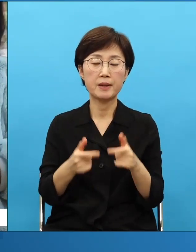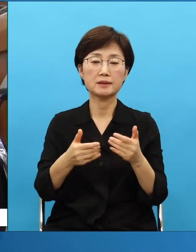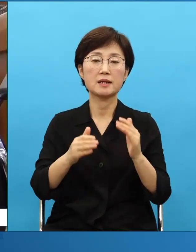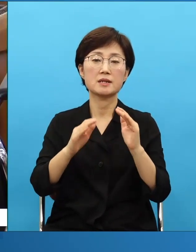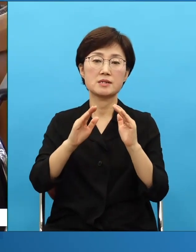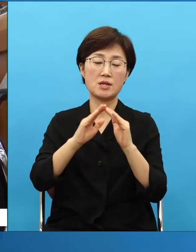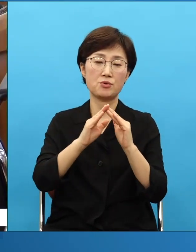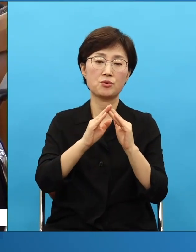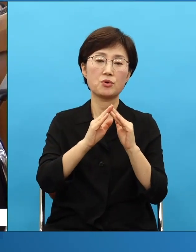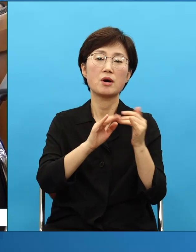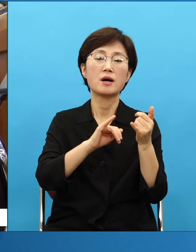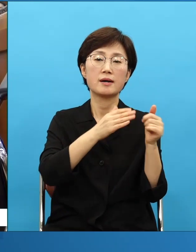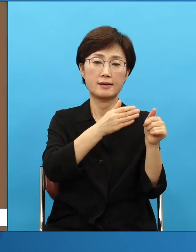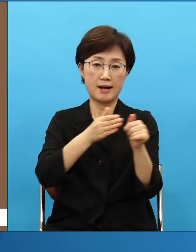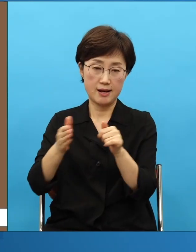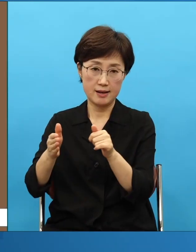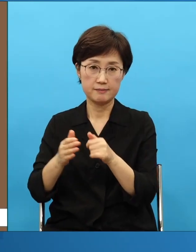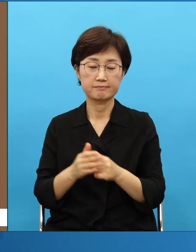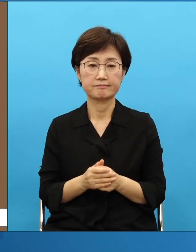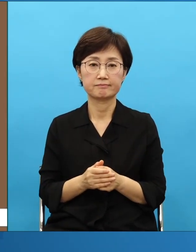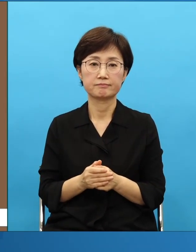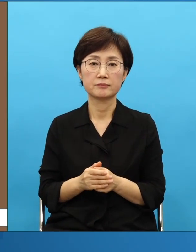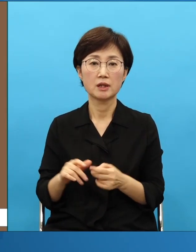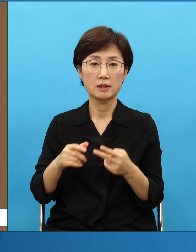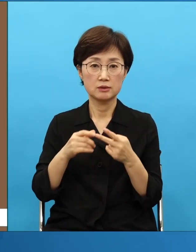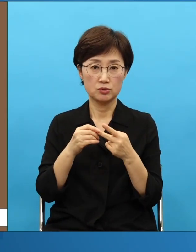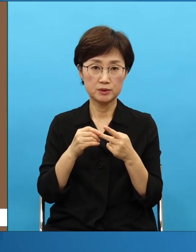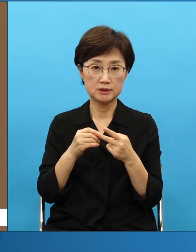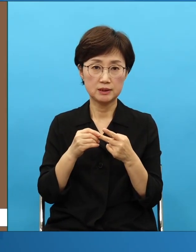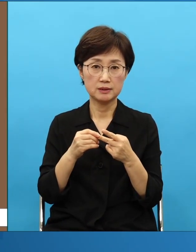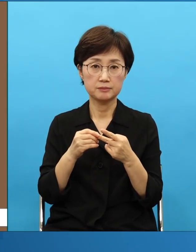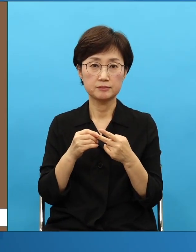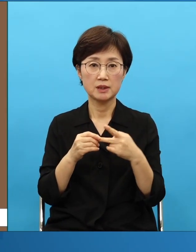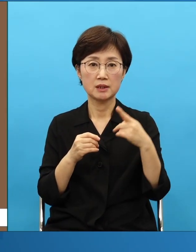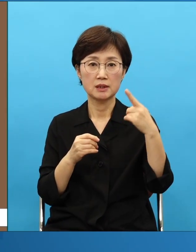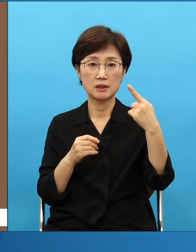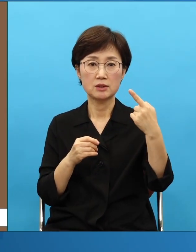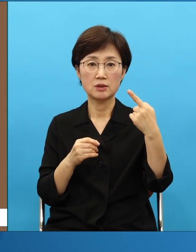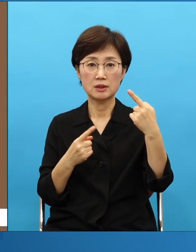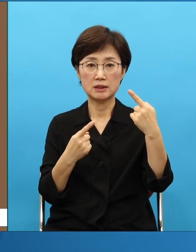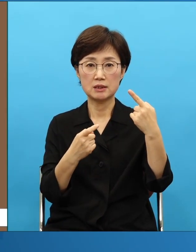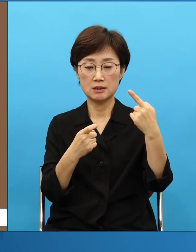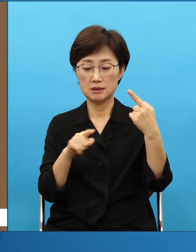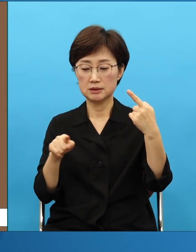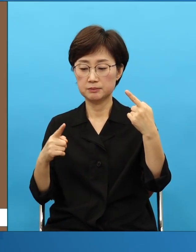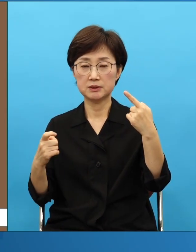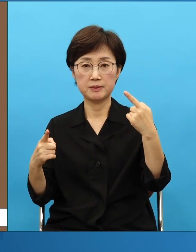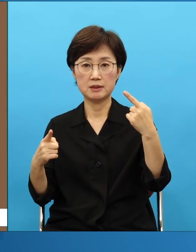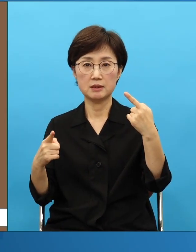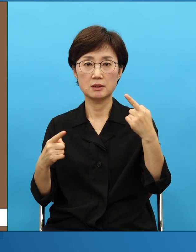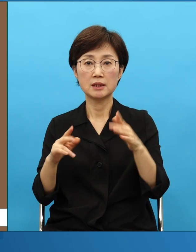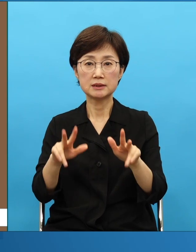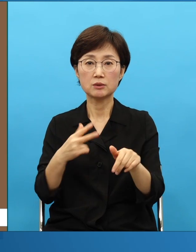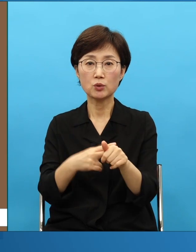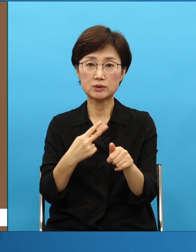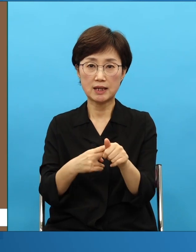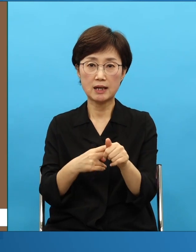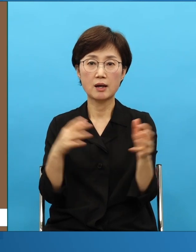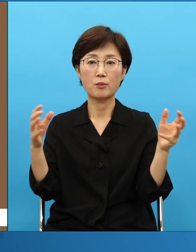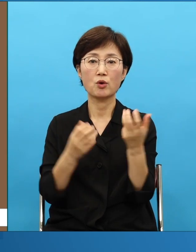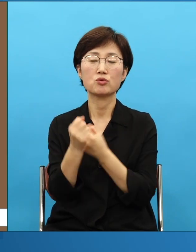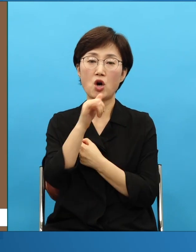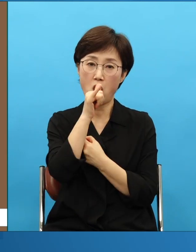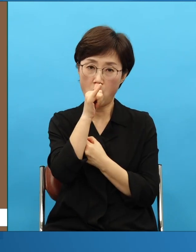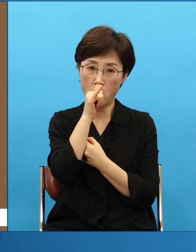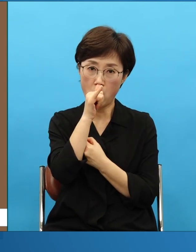시간표가 되도록 함께 기도하자. 그리고 10일부턴 현직 교사 수련회가 이어져. 고난은 최고의